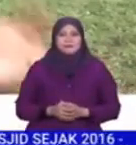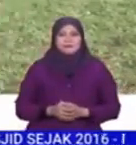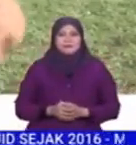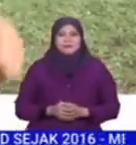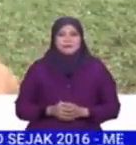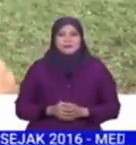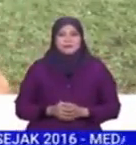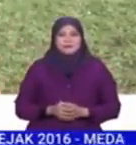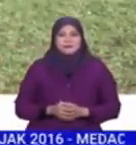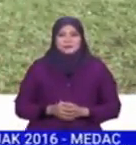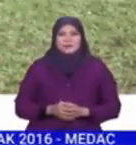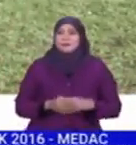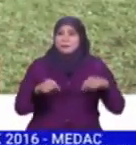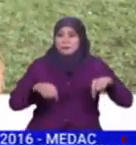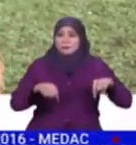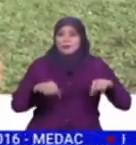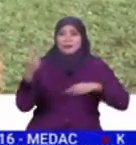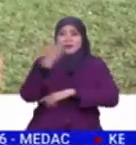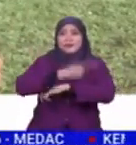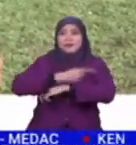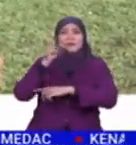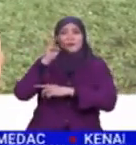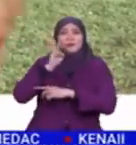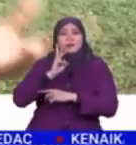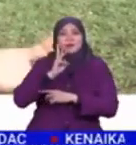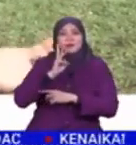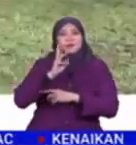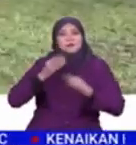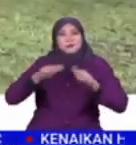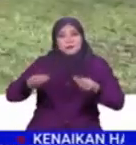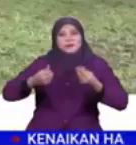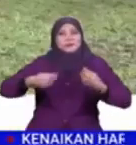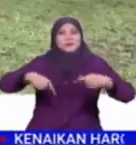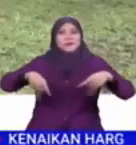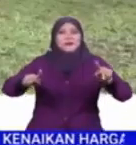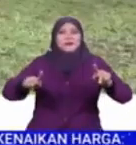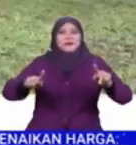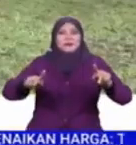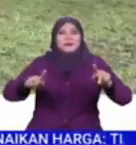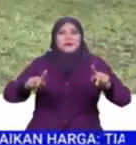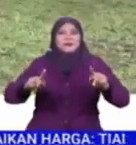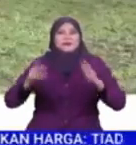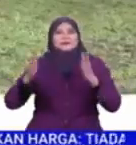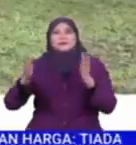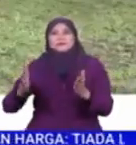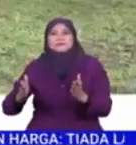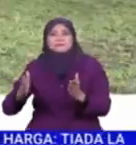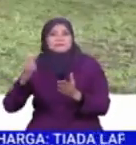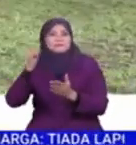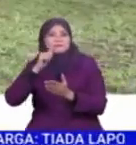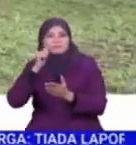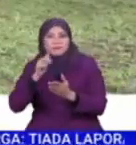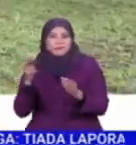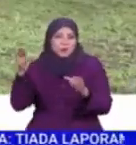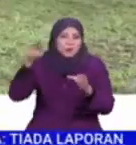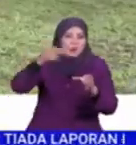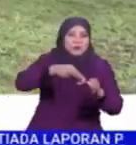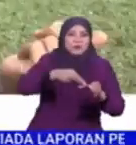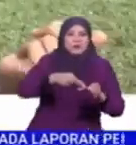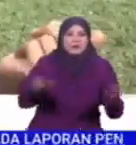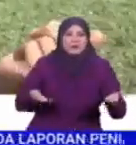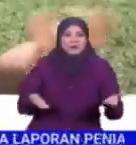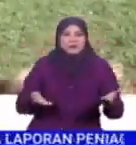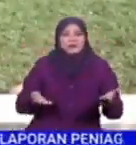itu untuk hari ini hari wanita kita pakai peluang pada semua nyata anggeng yang manis Lain Ikan sini